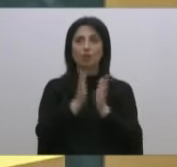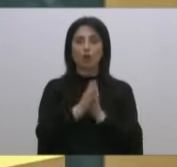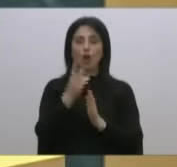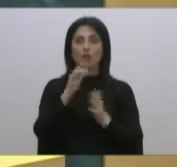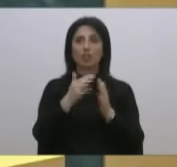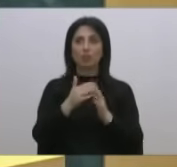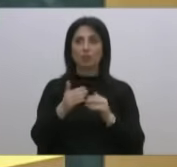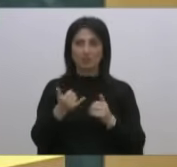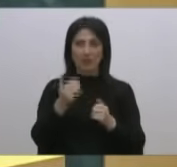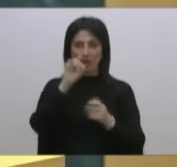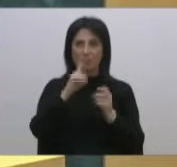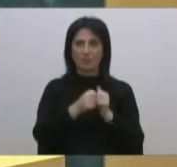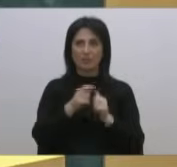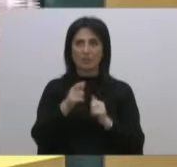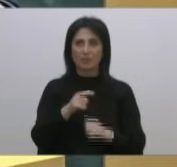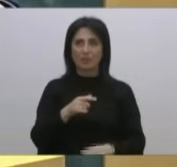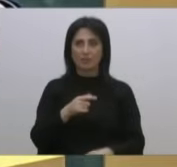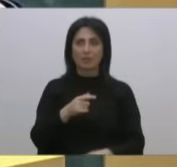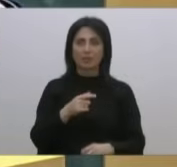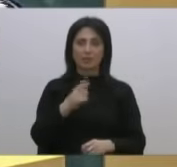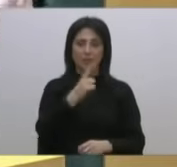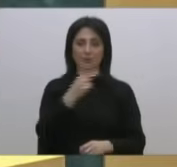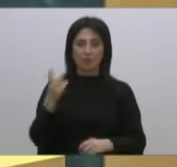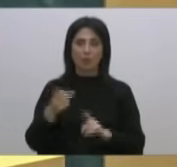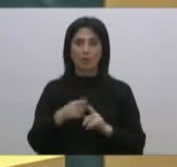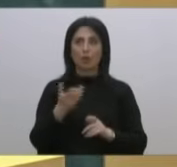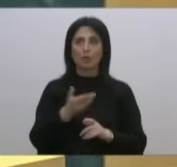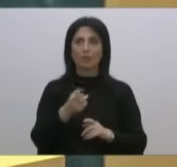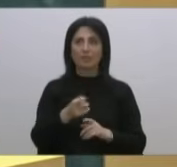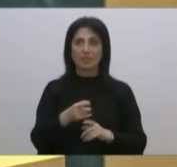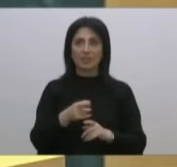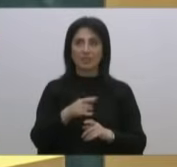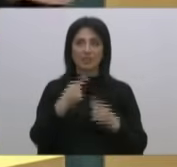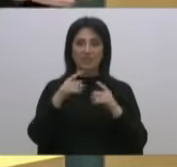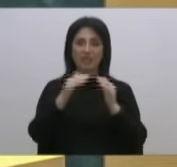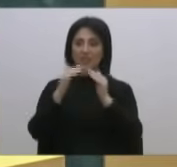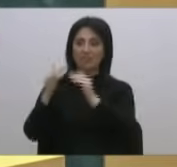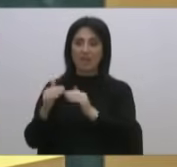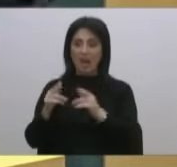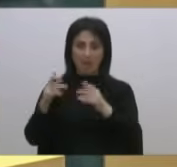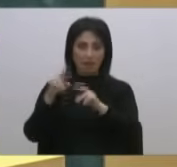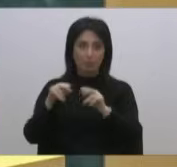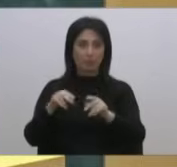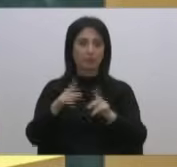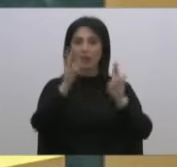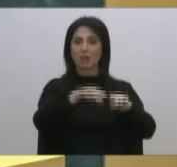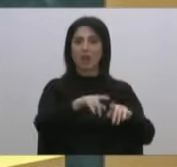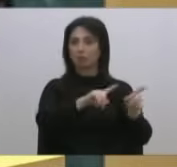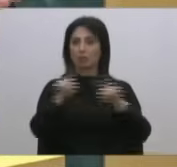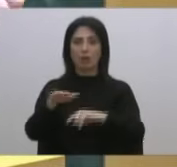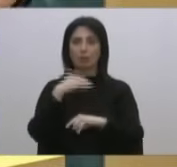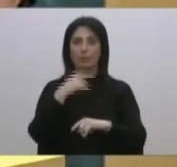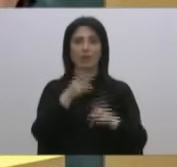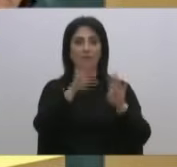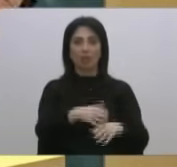de orisopeli cu ahlac maxus, dunta da meore, romeliți, caușene, scoagă, se aflebe, mai arțam uitat, nici nici darcen, cum ertva și argot,